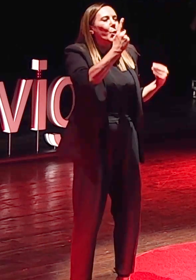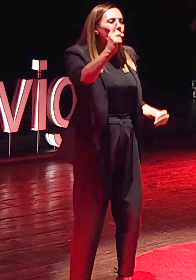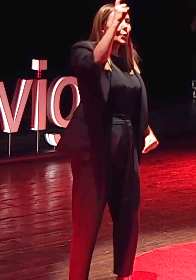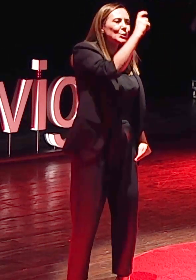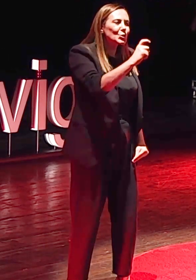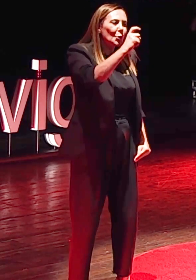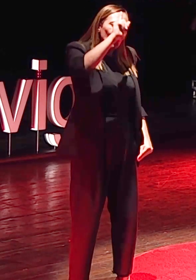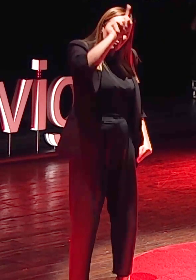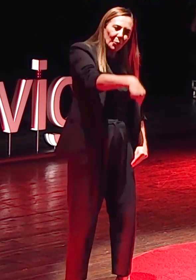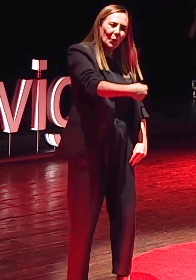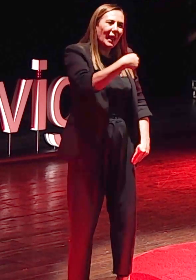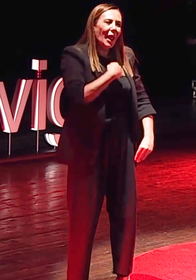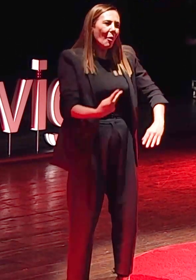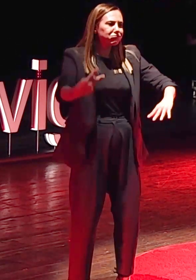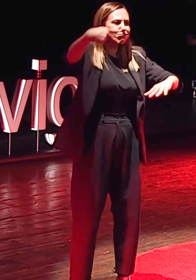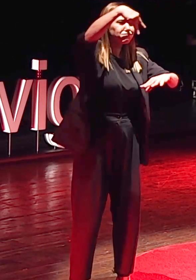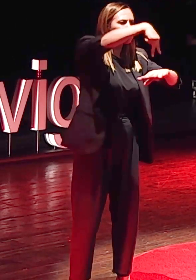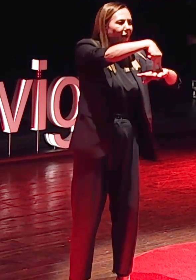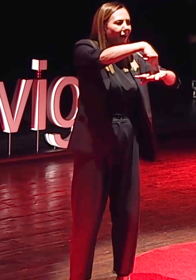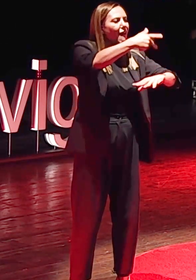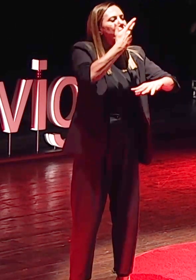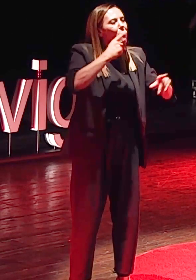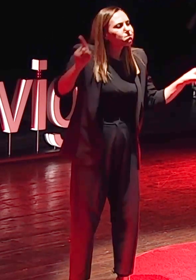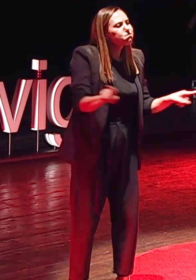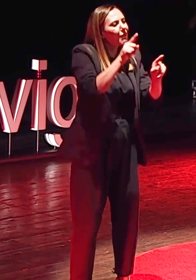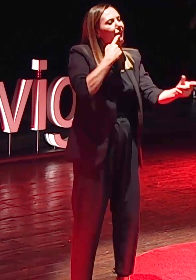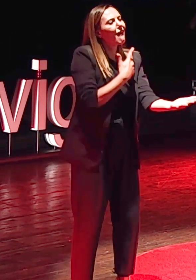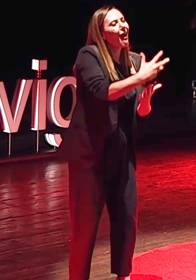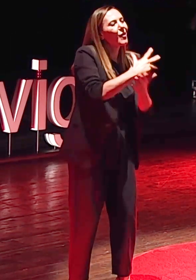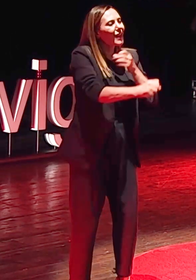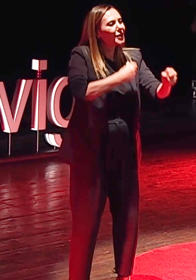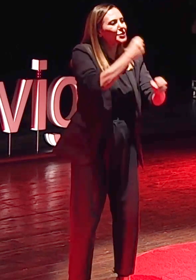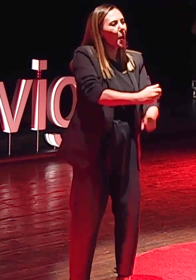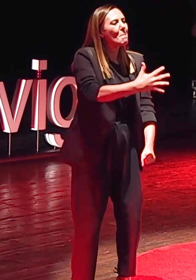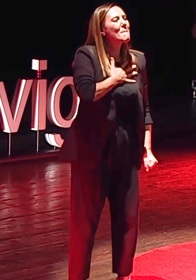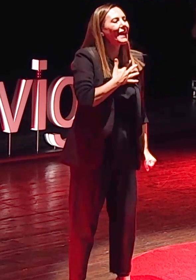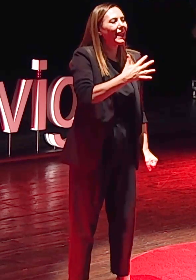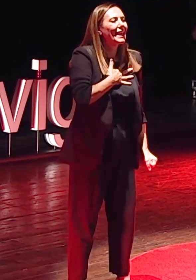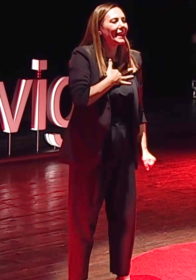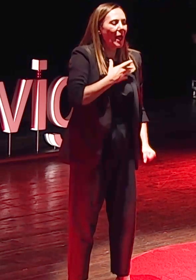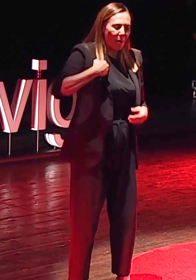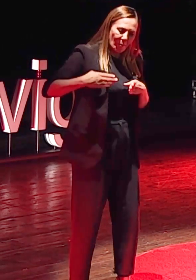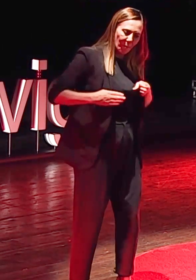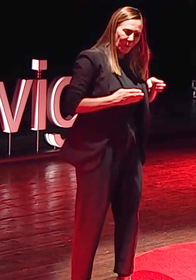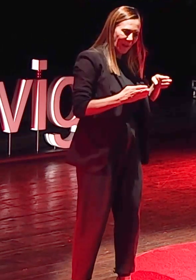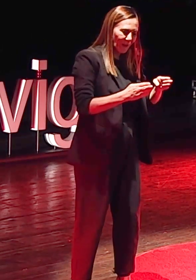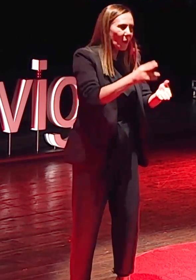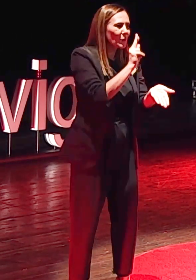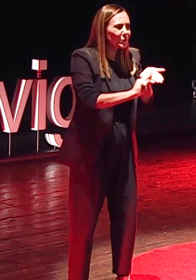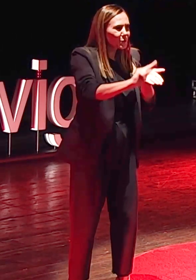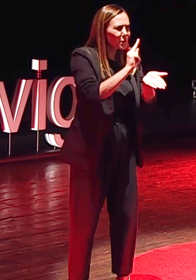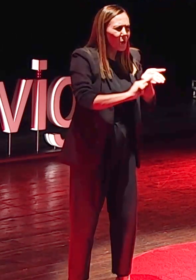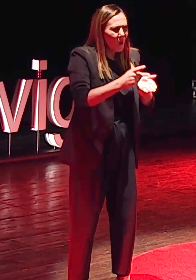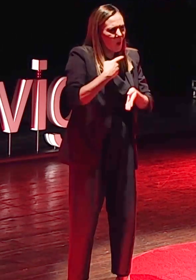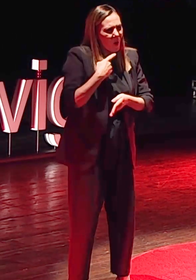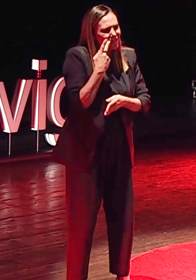anch'io sarò su quel palco a raccontare la mia storia durante il mio percorso scolastico ho visto